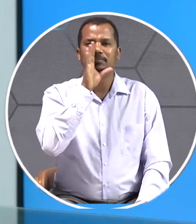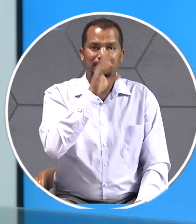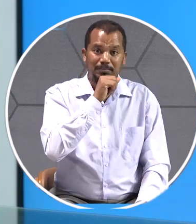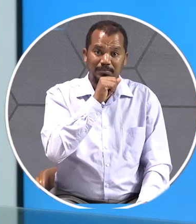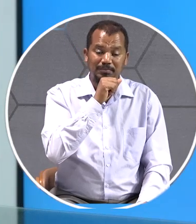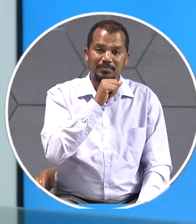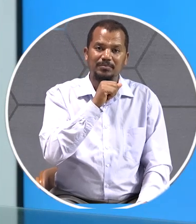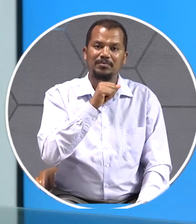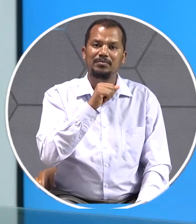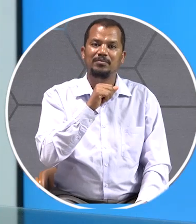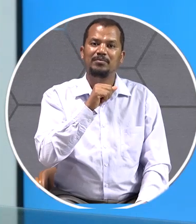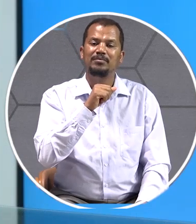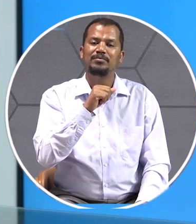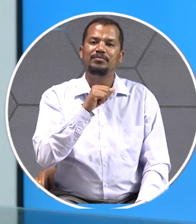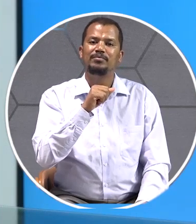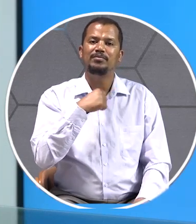ከዛ